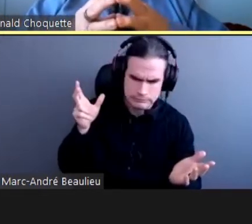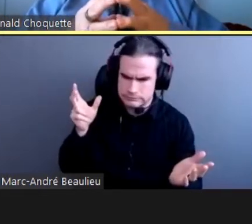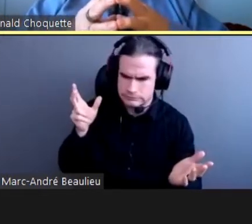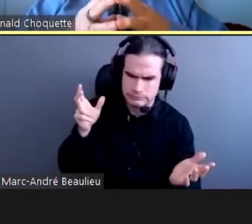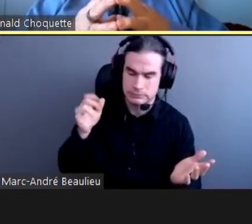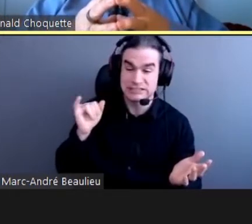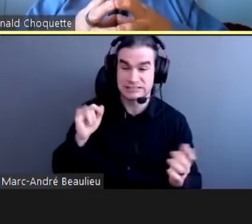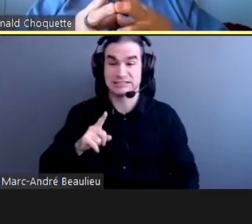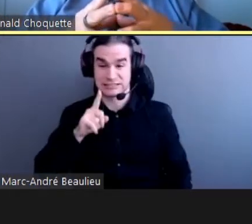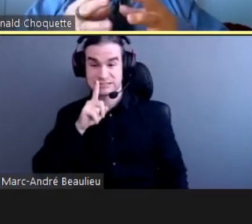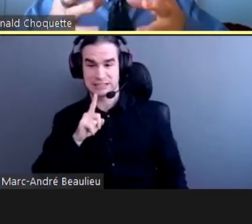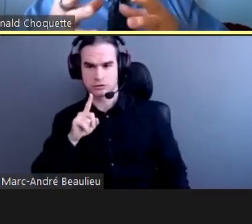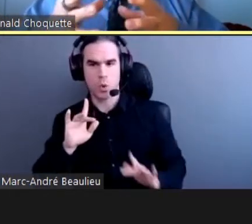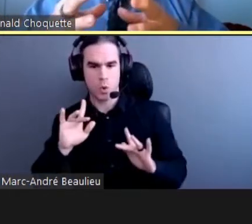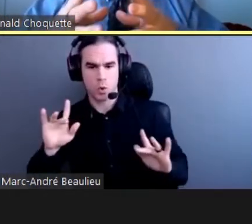plus silencieuse.